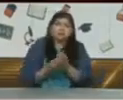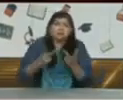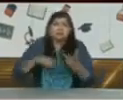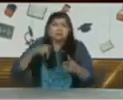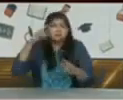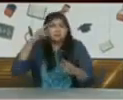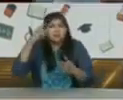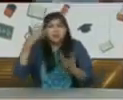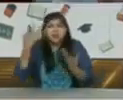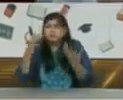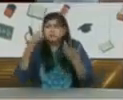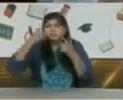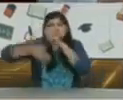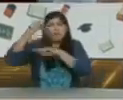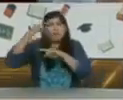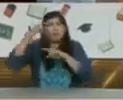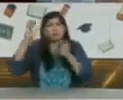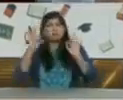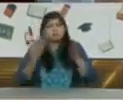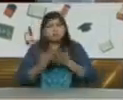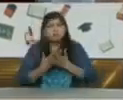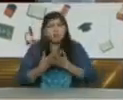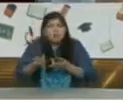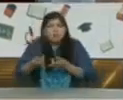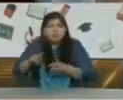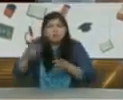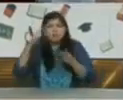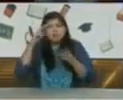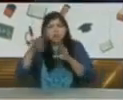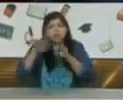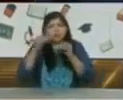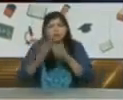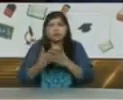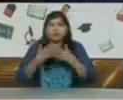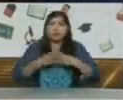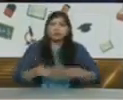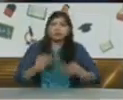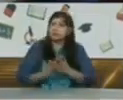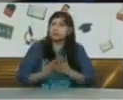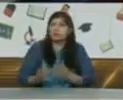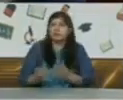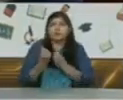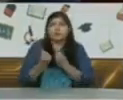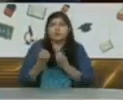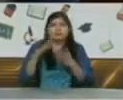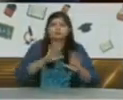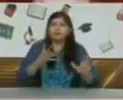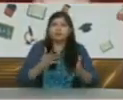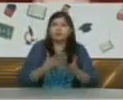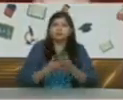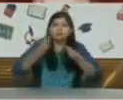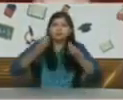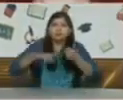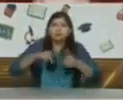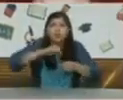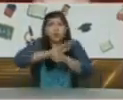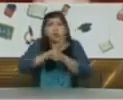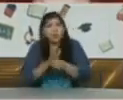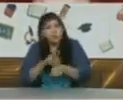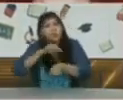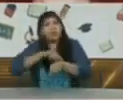अकल्पनीय घटता है और इन घटनाओं पर आपका कोई नियंत्रण नहीं होता है। कोरोना में